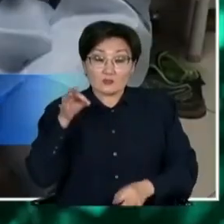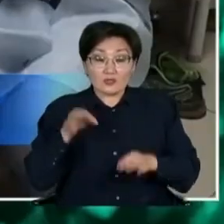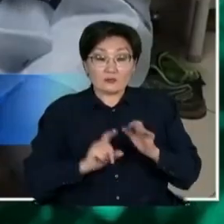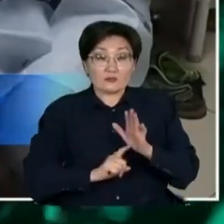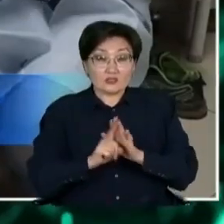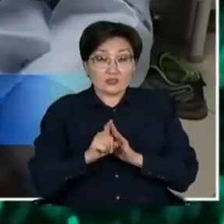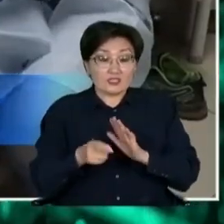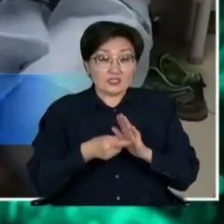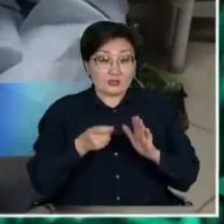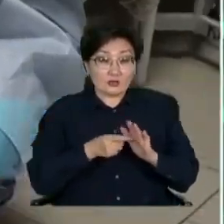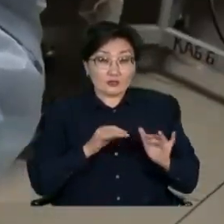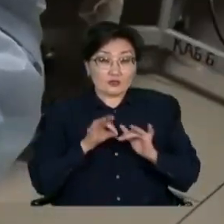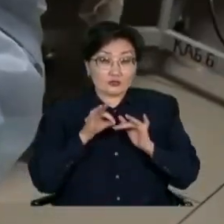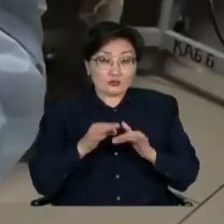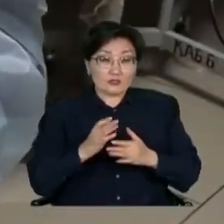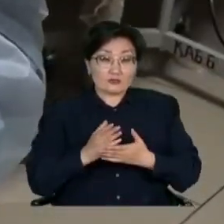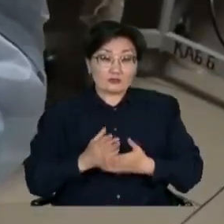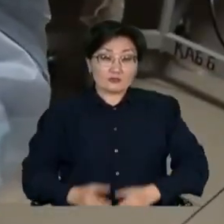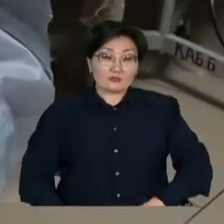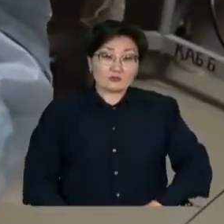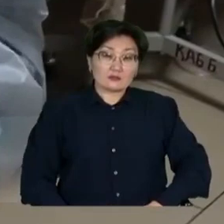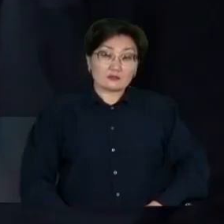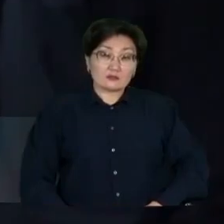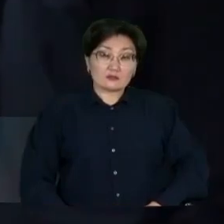іс қозғалып тергеу жүргізіліп жатыр.